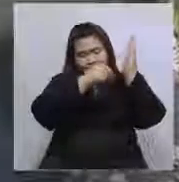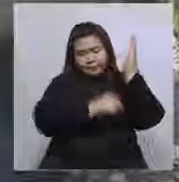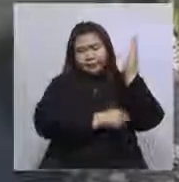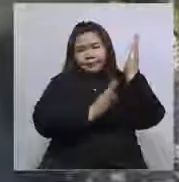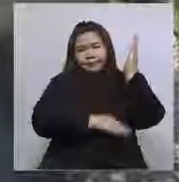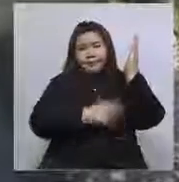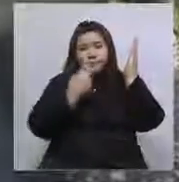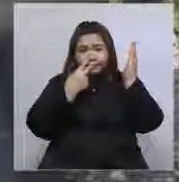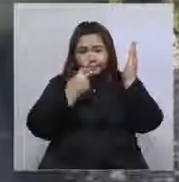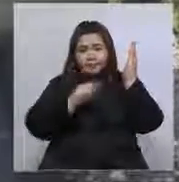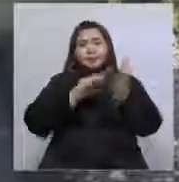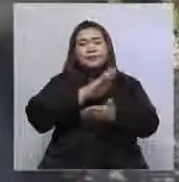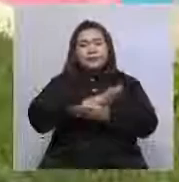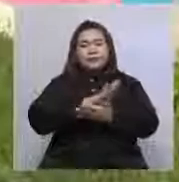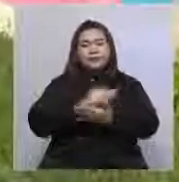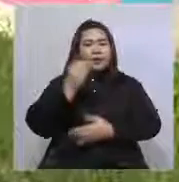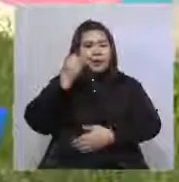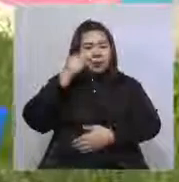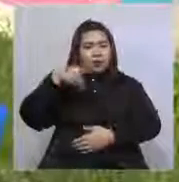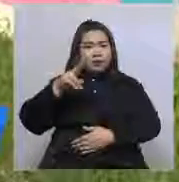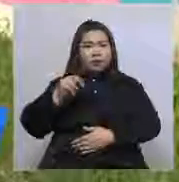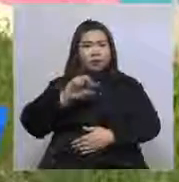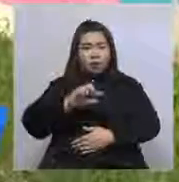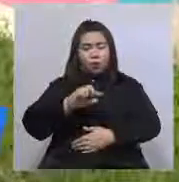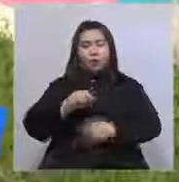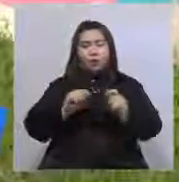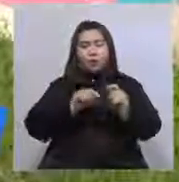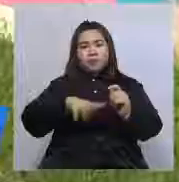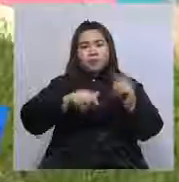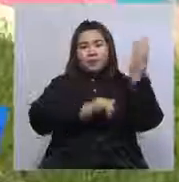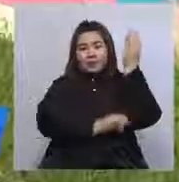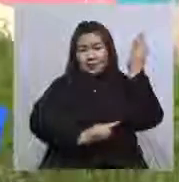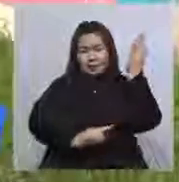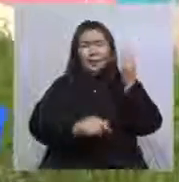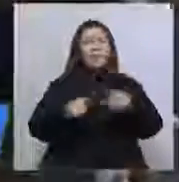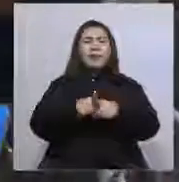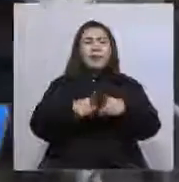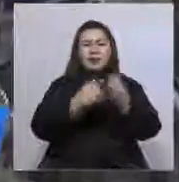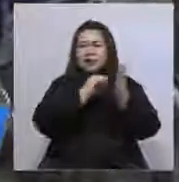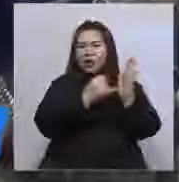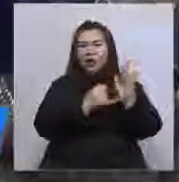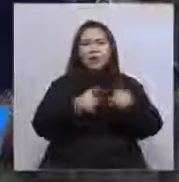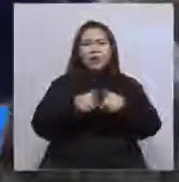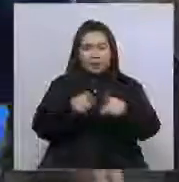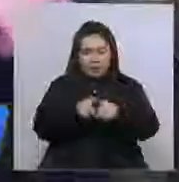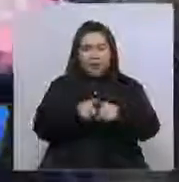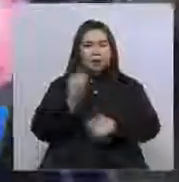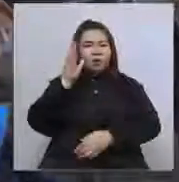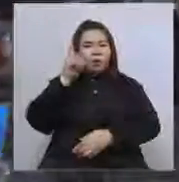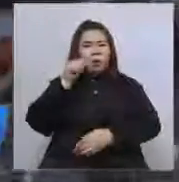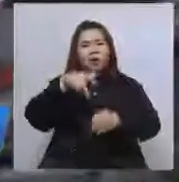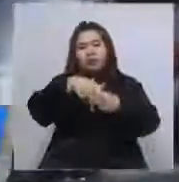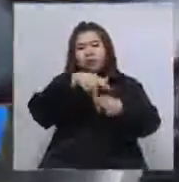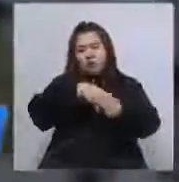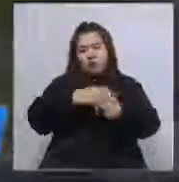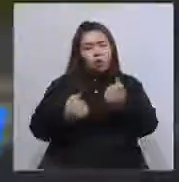ปดูบรรยากาศกันบ้างนะคะที่โรงเรียนบ้านพงยือไรอำเภอเมืองจังหวัดยะลาค่ะก็เหมือนที่อื่นๆค่ะมีพ่อแม่ผู้ปกครองนำรถจักรย